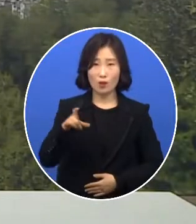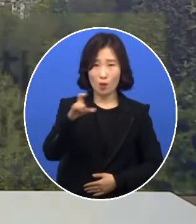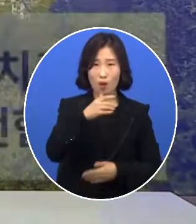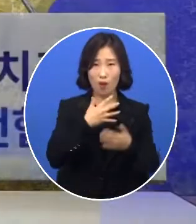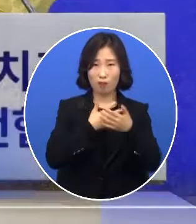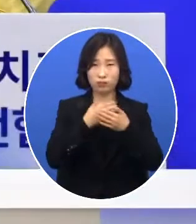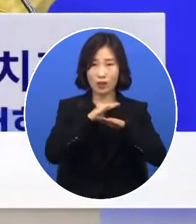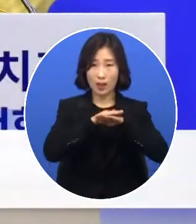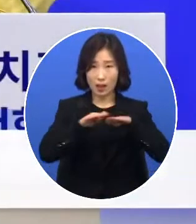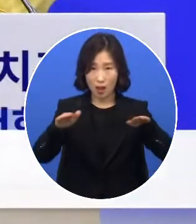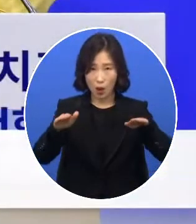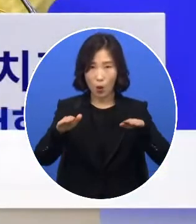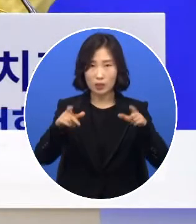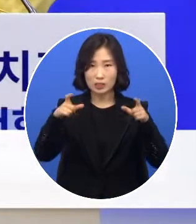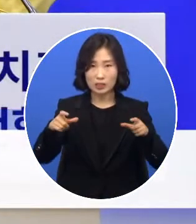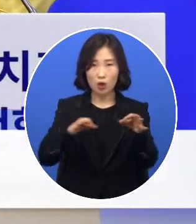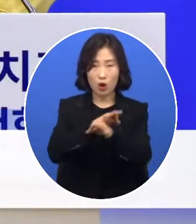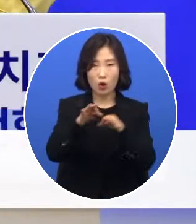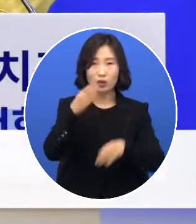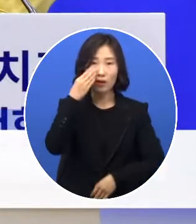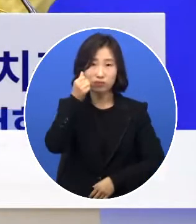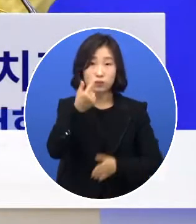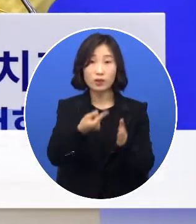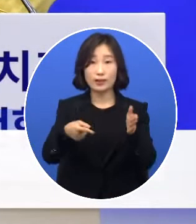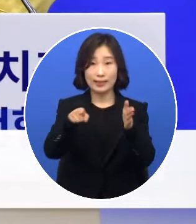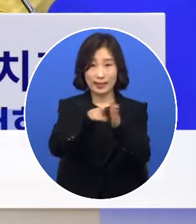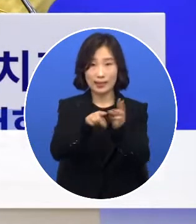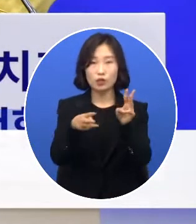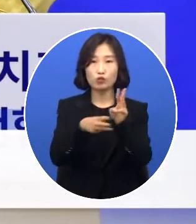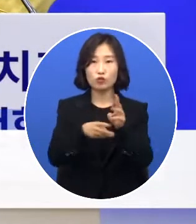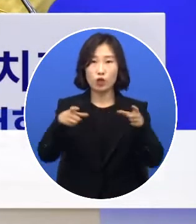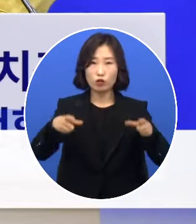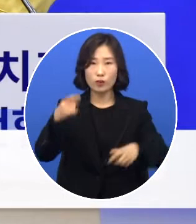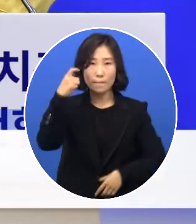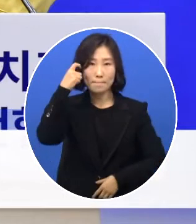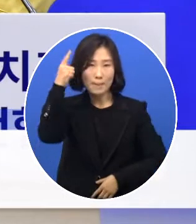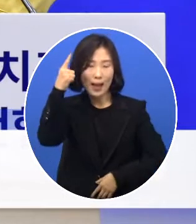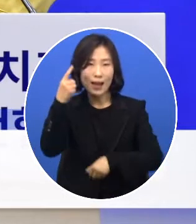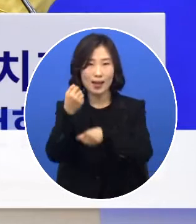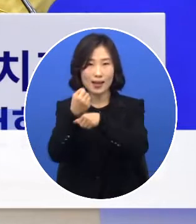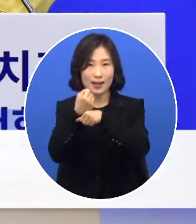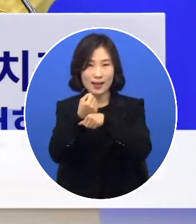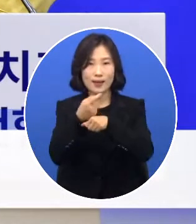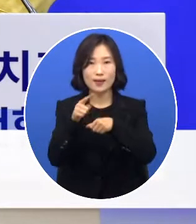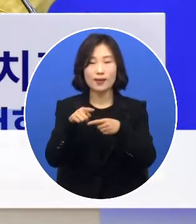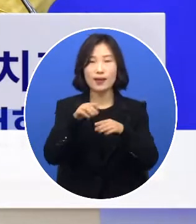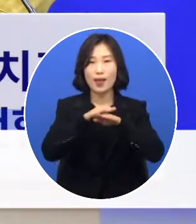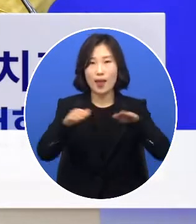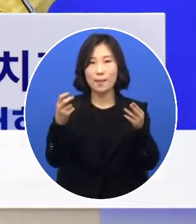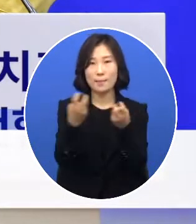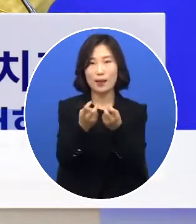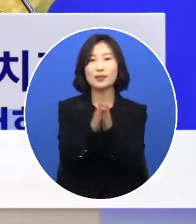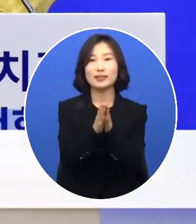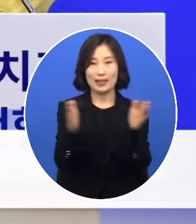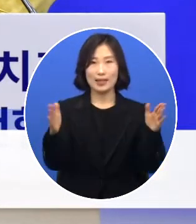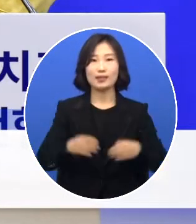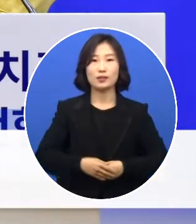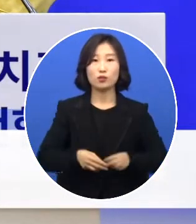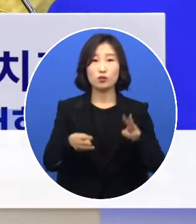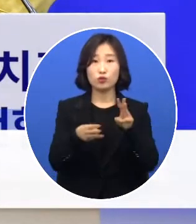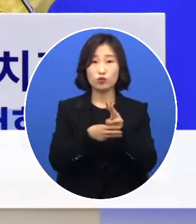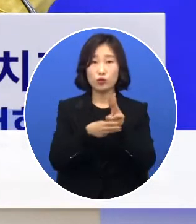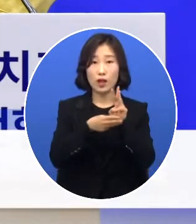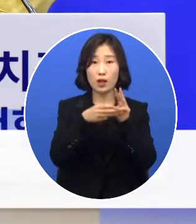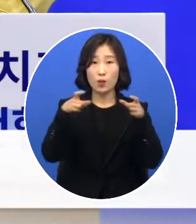코로나19 불안감 해소와 지역경제 활성화를 위해 중랑구가 창의적인 해법을 시작했습니다. 중랑구는